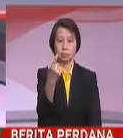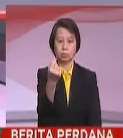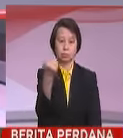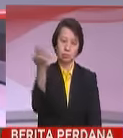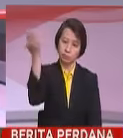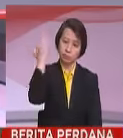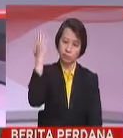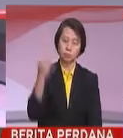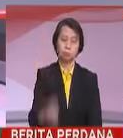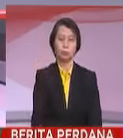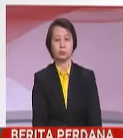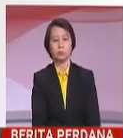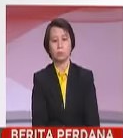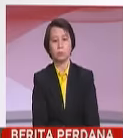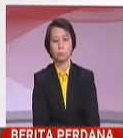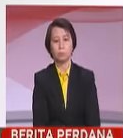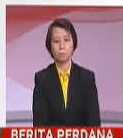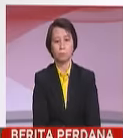lalu.